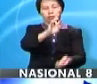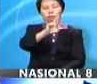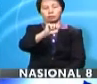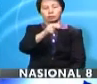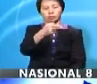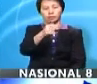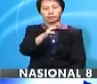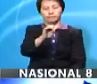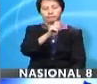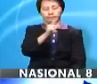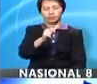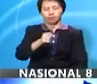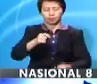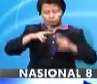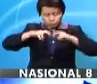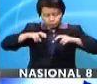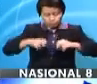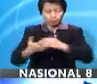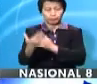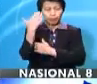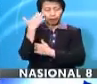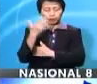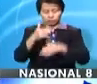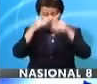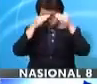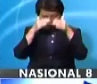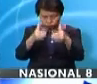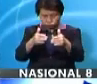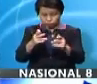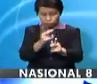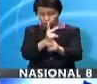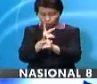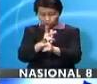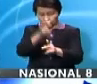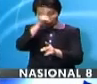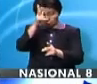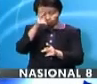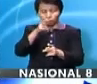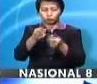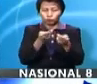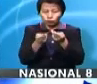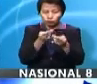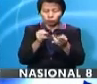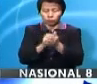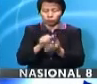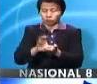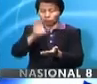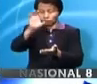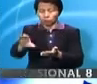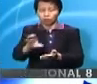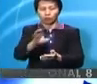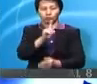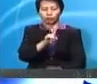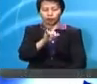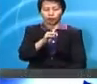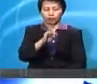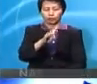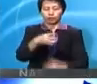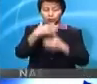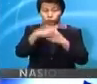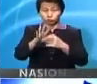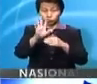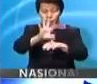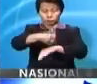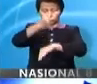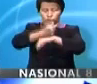B.B. Abdullah. Prosiding pagi tadi lebih tertumpu kepada kawalan kerajaan terhadap pengurusan dan pelaburan syarikat 1MDB selepas